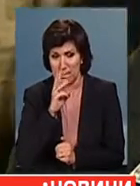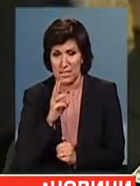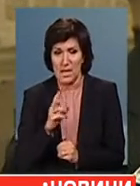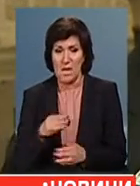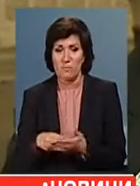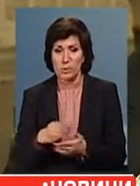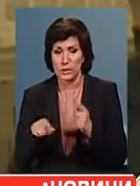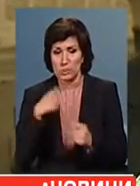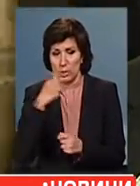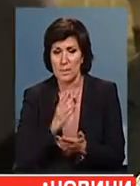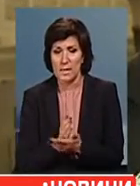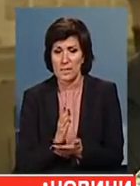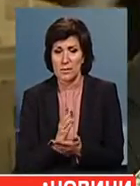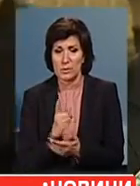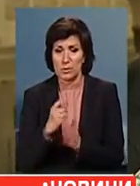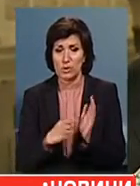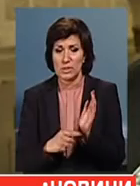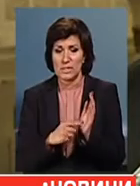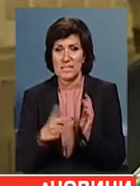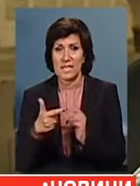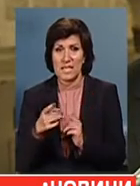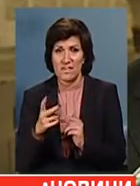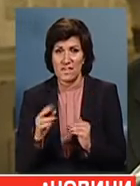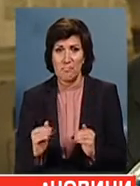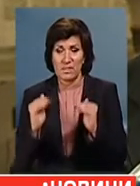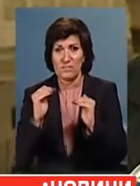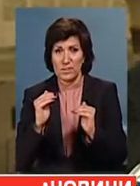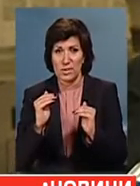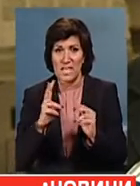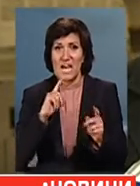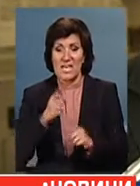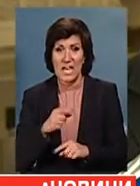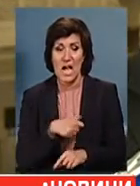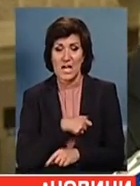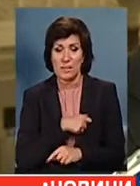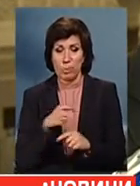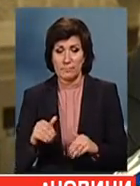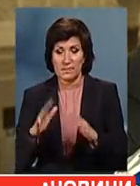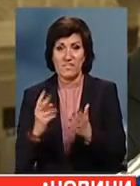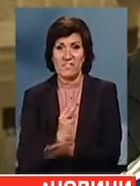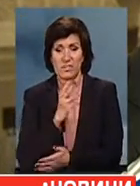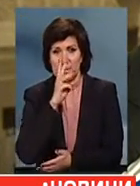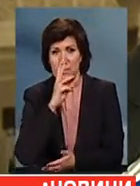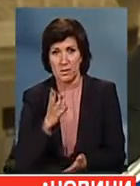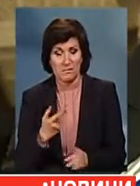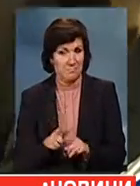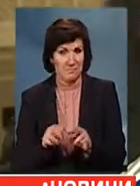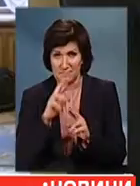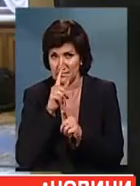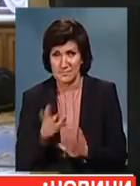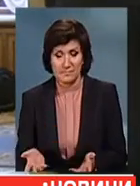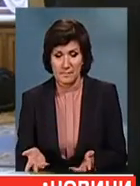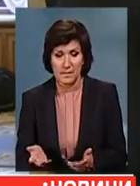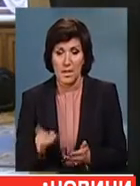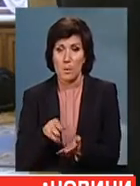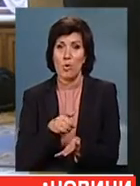у бюджеті наступного року передбачено 160 гривень підвищення на весь рік, а депутатам підвищують удвічі зарплату. Це неправильно.